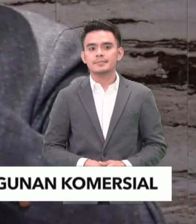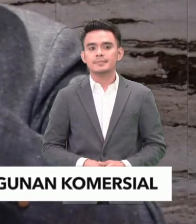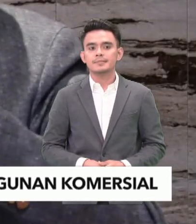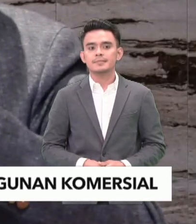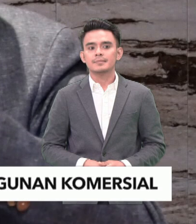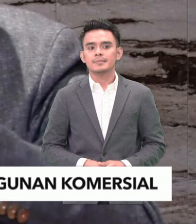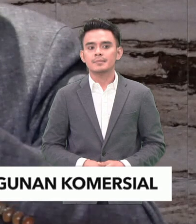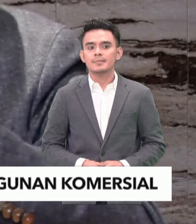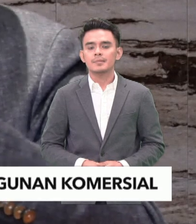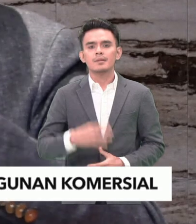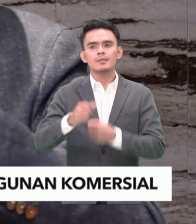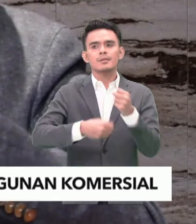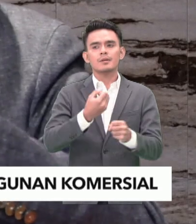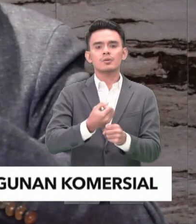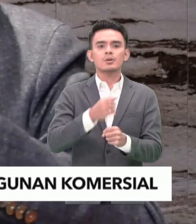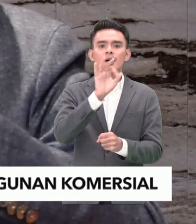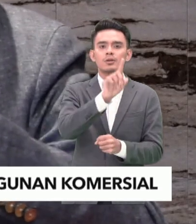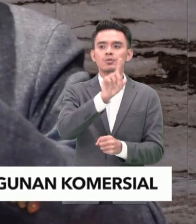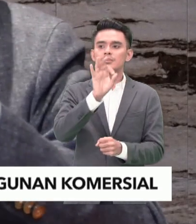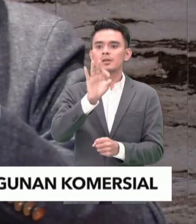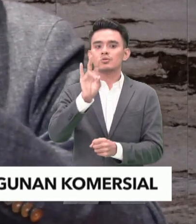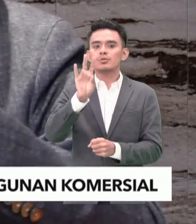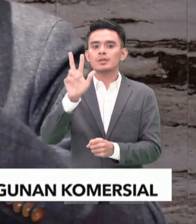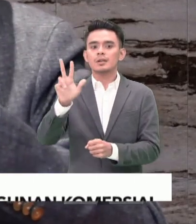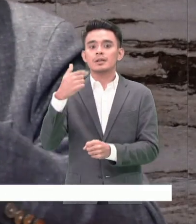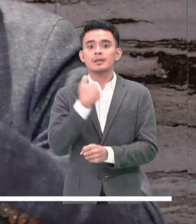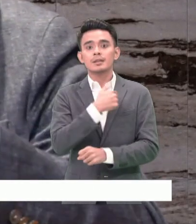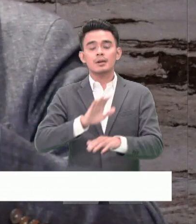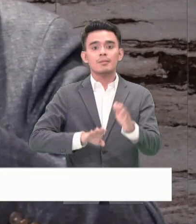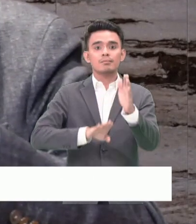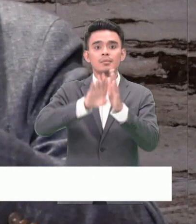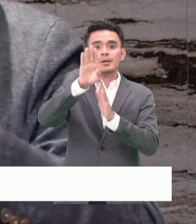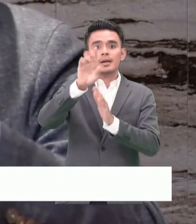kebetulan 73 itu kita telah membangunkan Taman